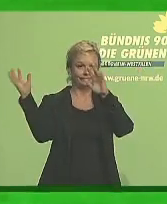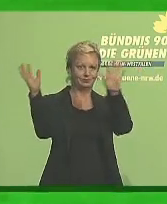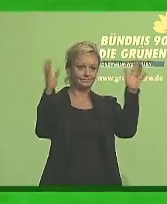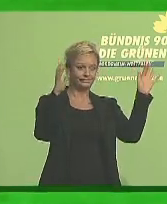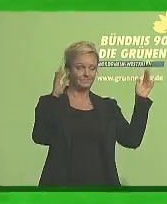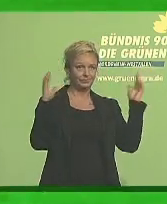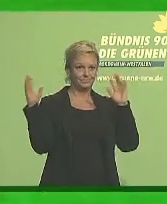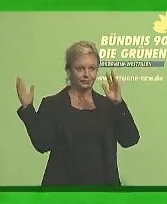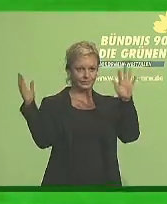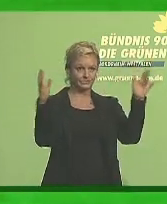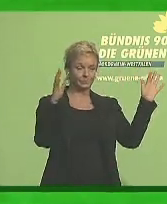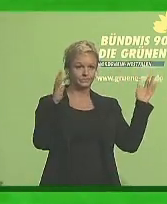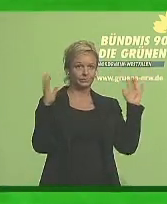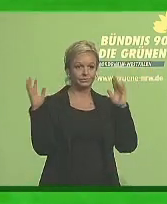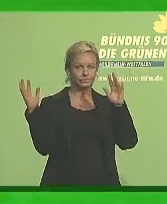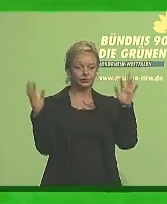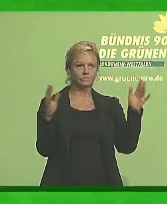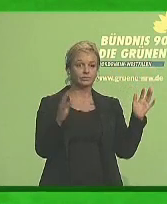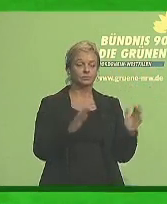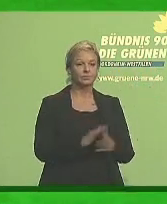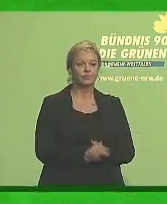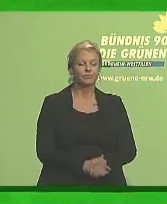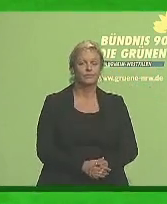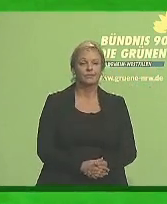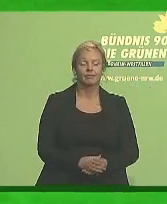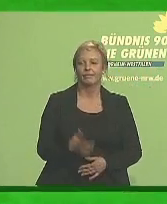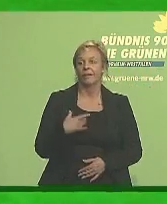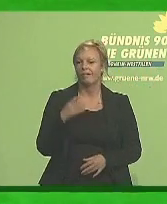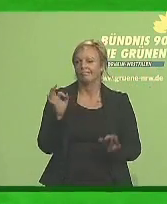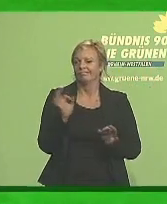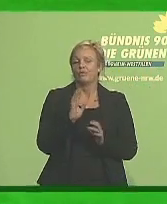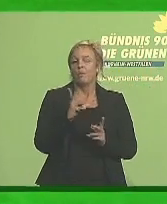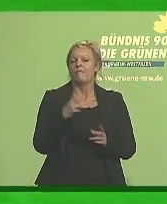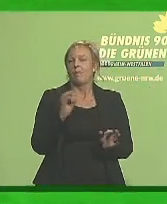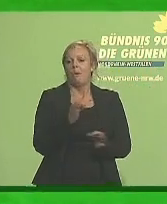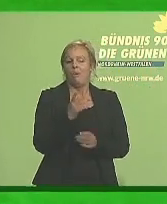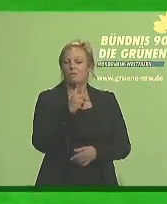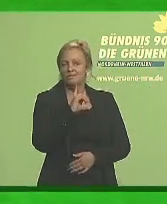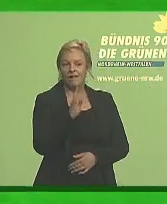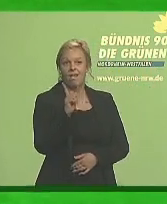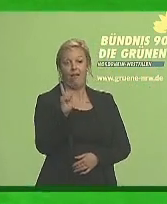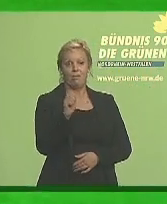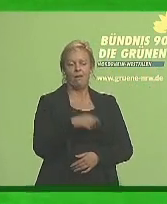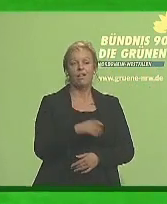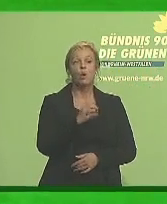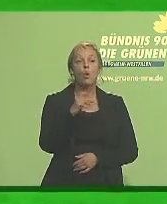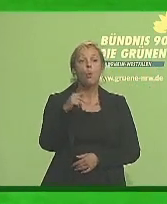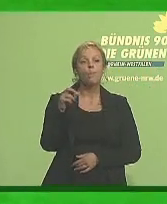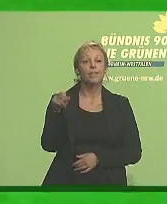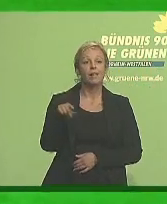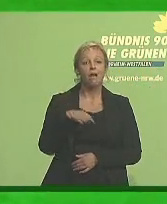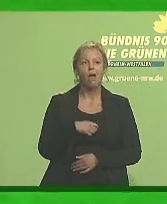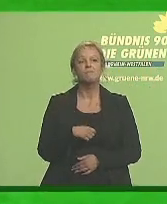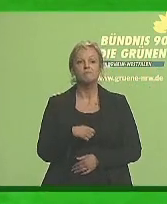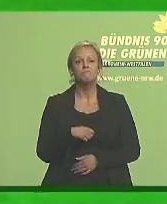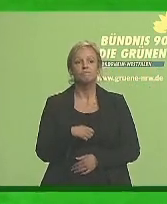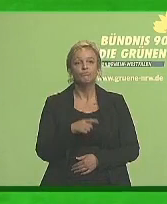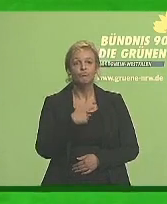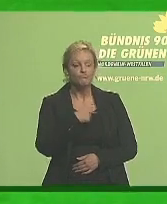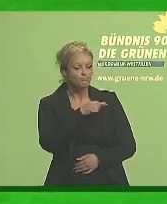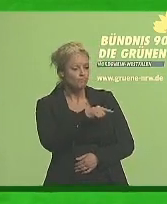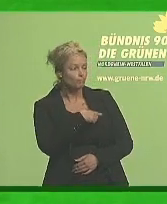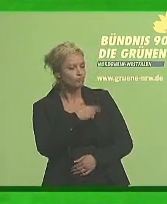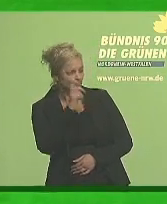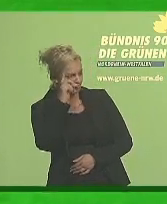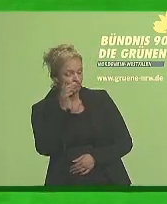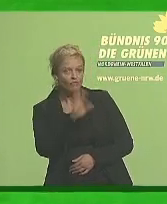Ich muss euch das jetzt vielleicht gar nicht mehr sagen, aber auf Oettinger ist Verlass. Der hat